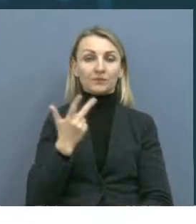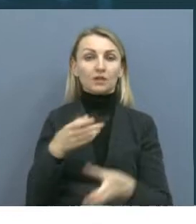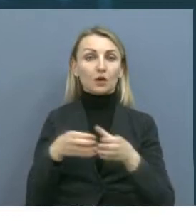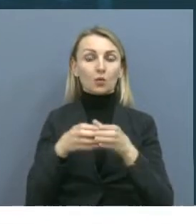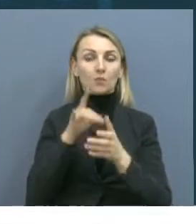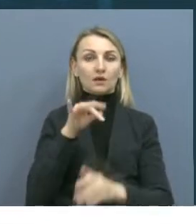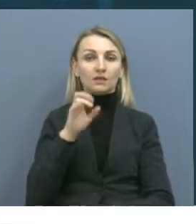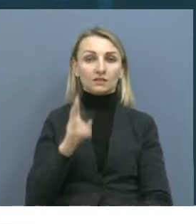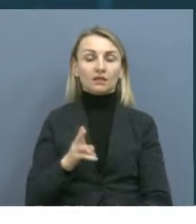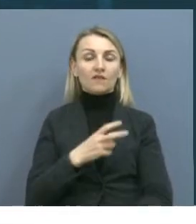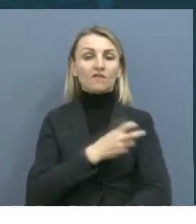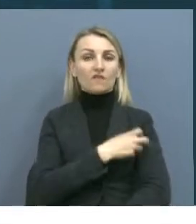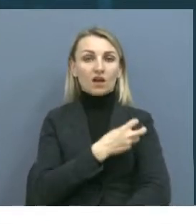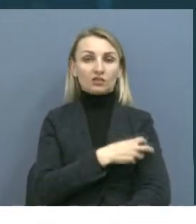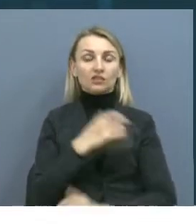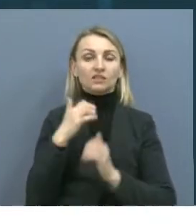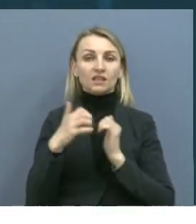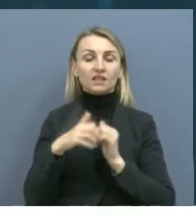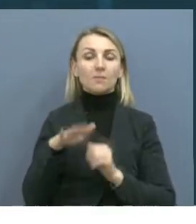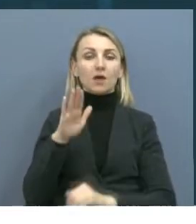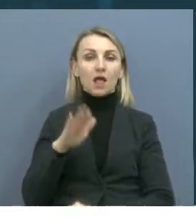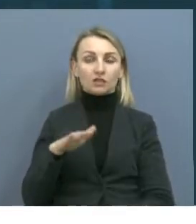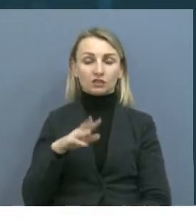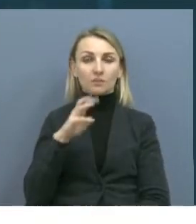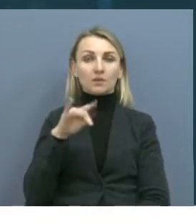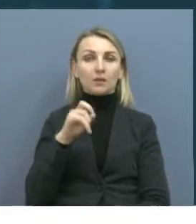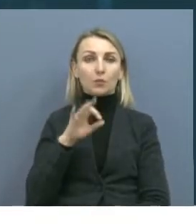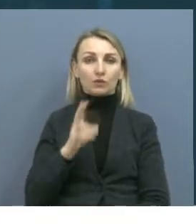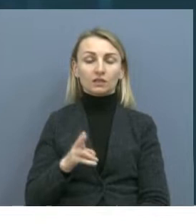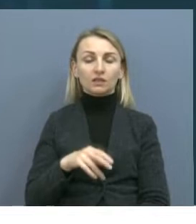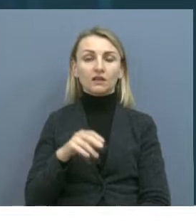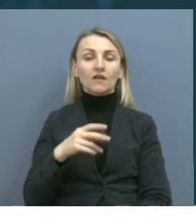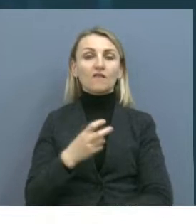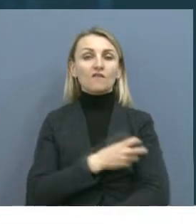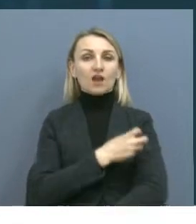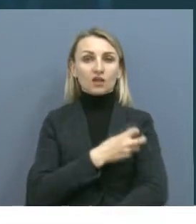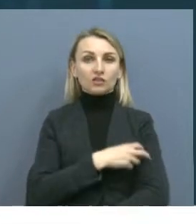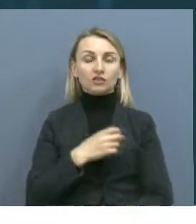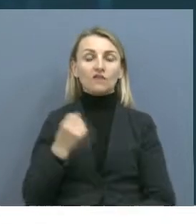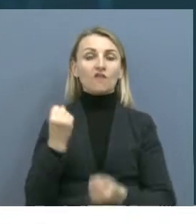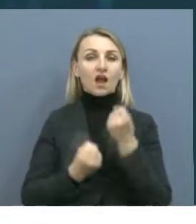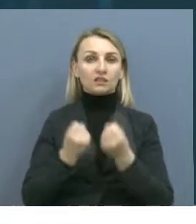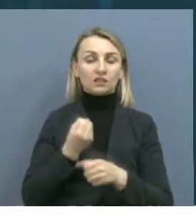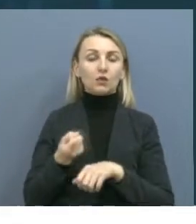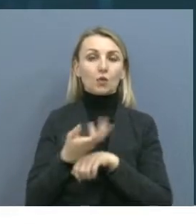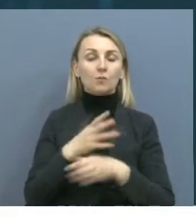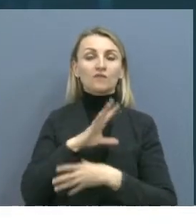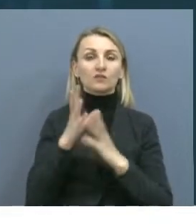– это врачи, средние и младшие медицинские работники карантинных стационаров, санитарные врачи, водители скорой помощи и другие.